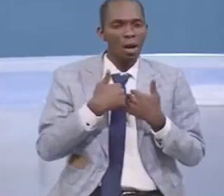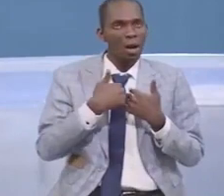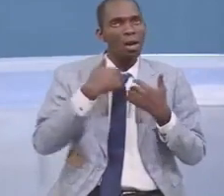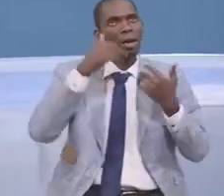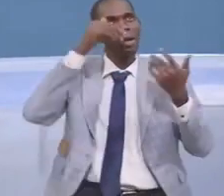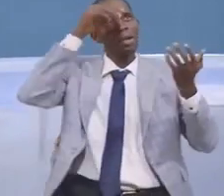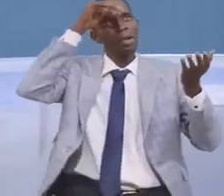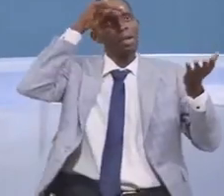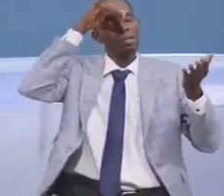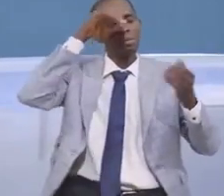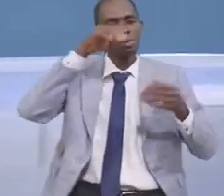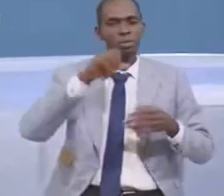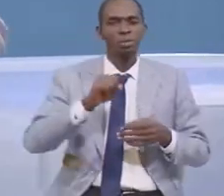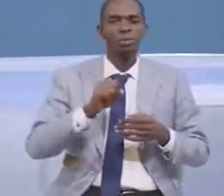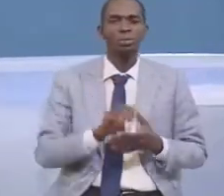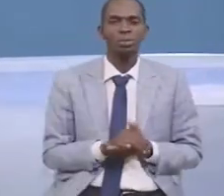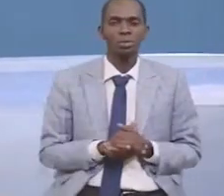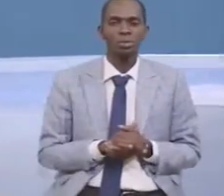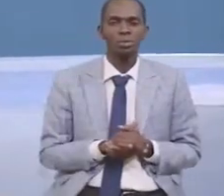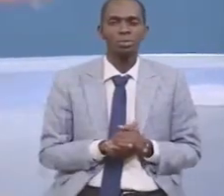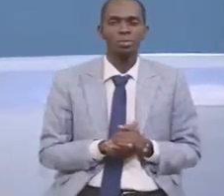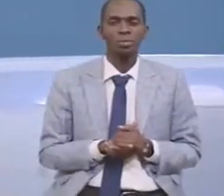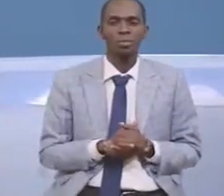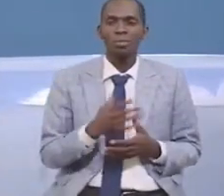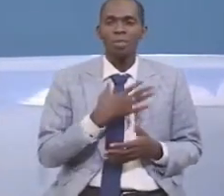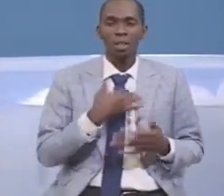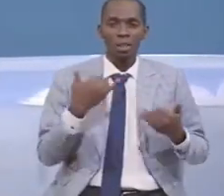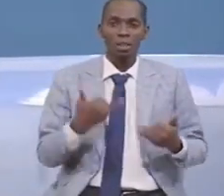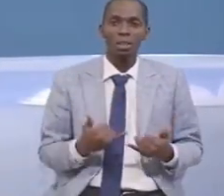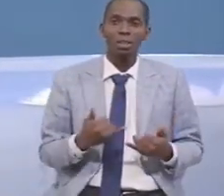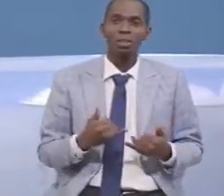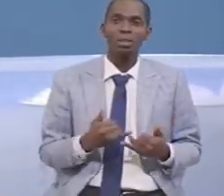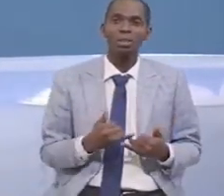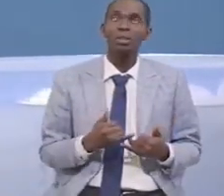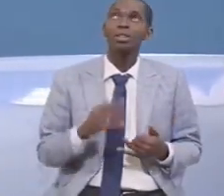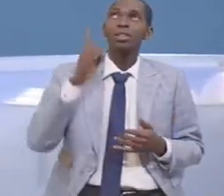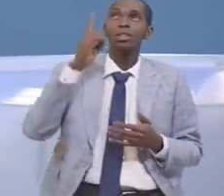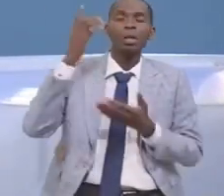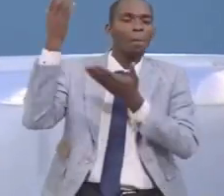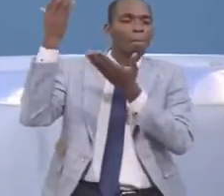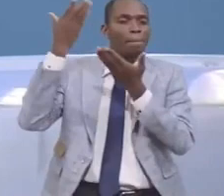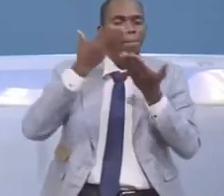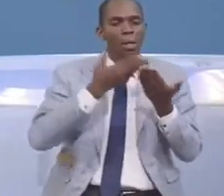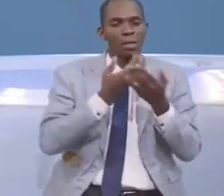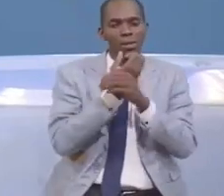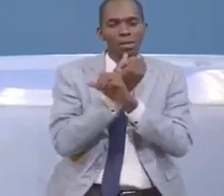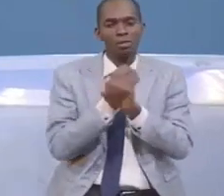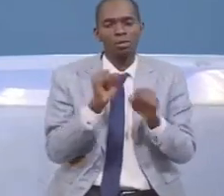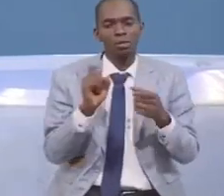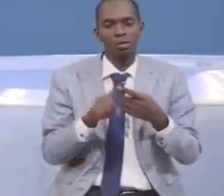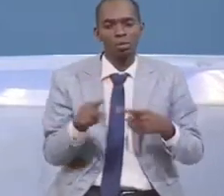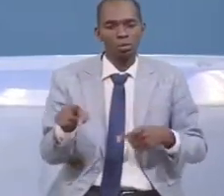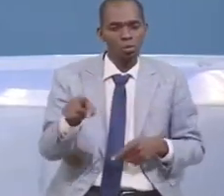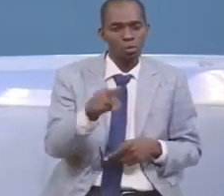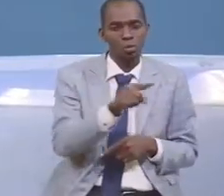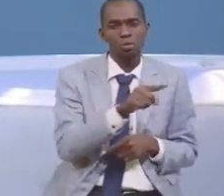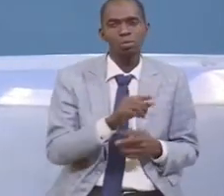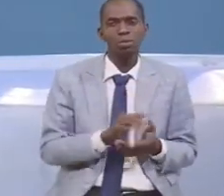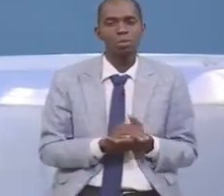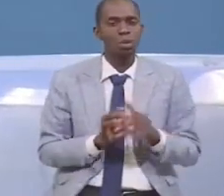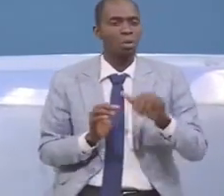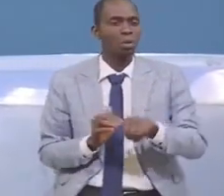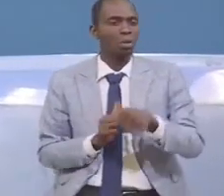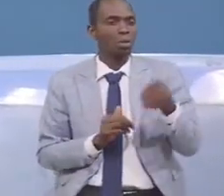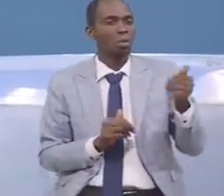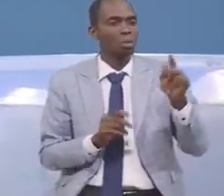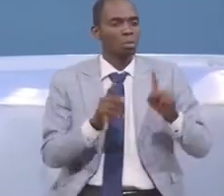expectation. దేవునికి ఒక ఎదురు చూపుంది. And now he brought salvation to you. మిమ్మల్ని రక్షణలోకి తీసుకొచ్చారు. Other people